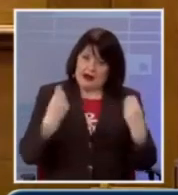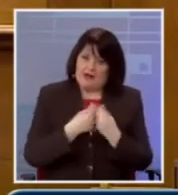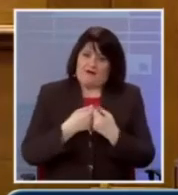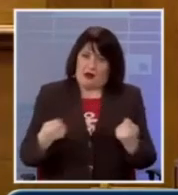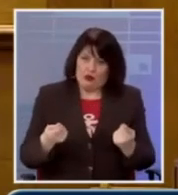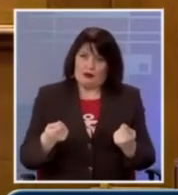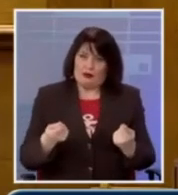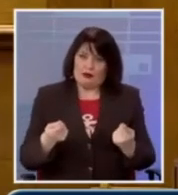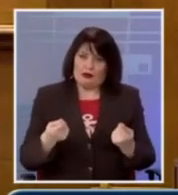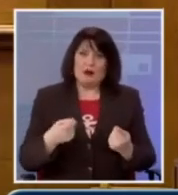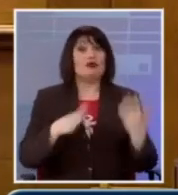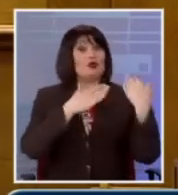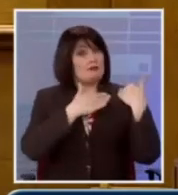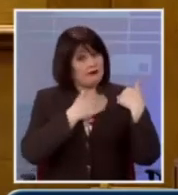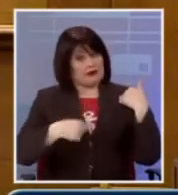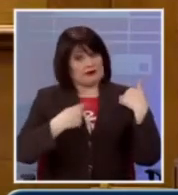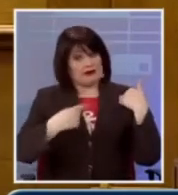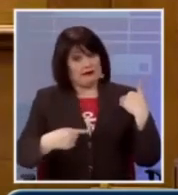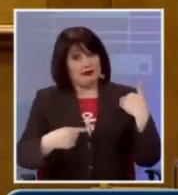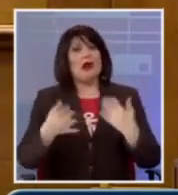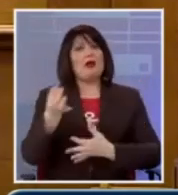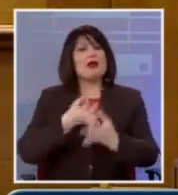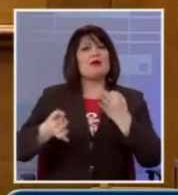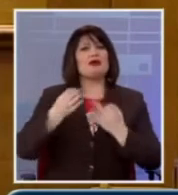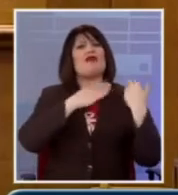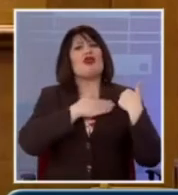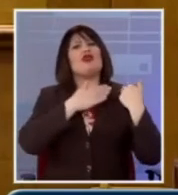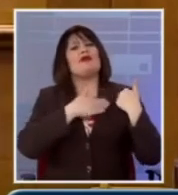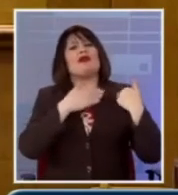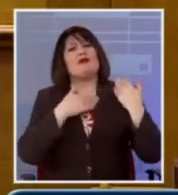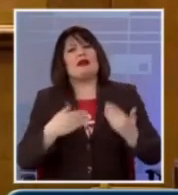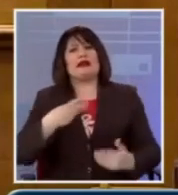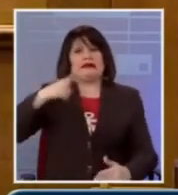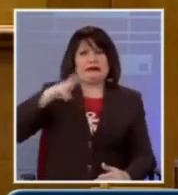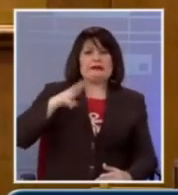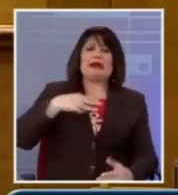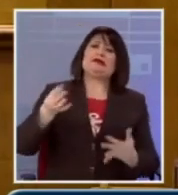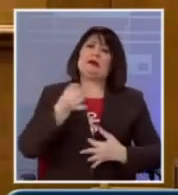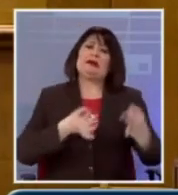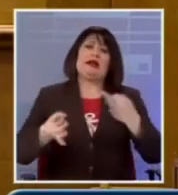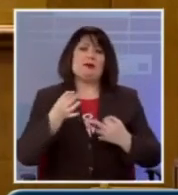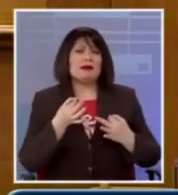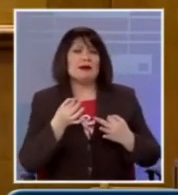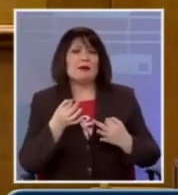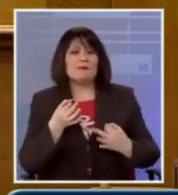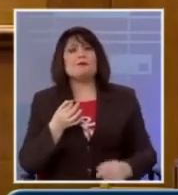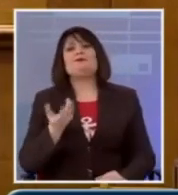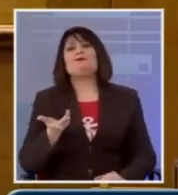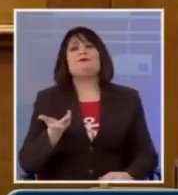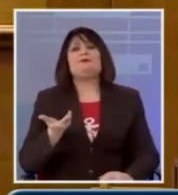θα ήταν μια υπεύθυνη στάση, διότι ακούσαμε και πολλά περί ευθύνης σε αυτή την τριήμερη συζήτηση, ο μόνος